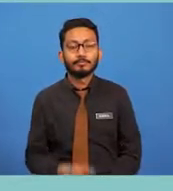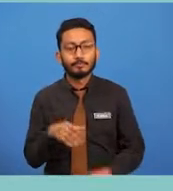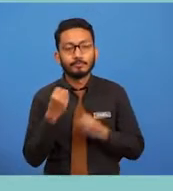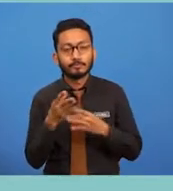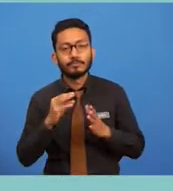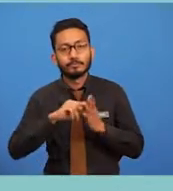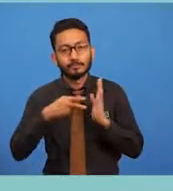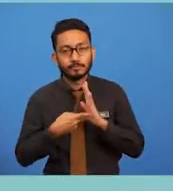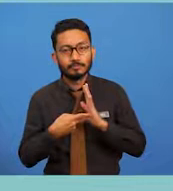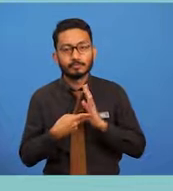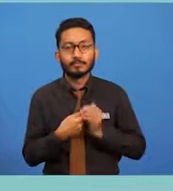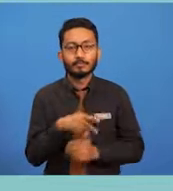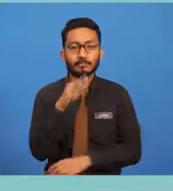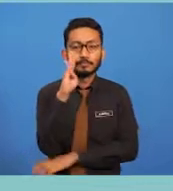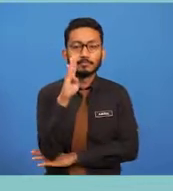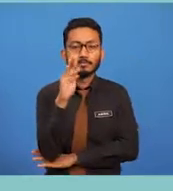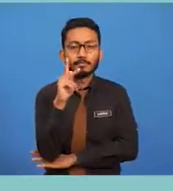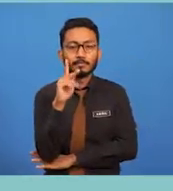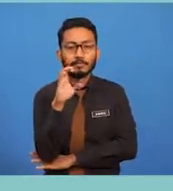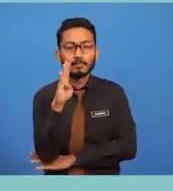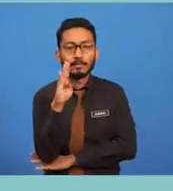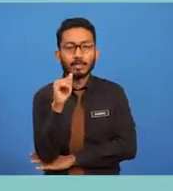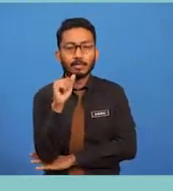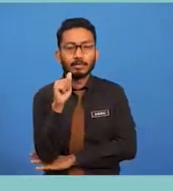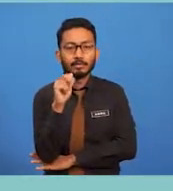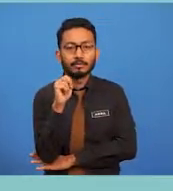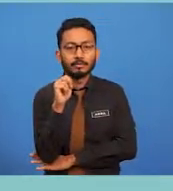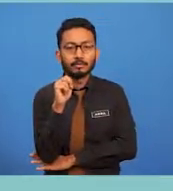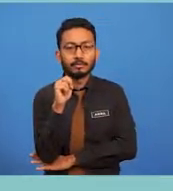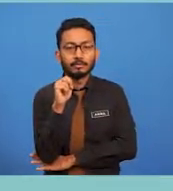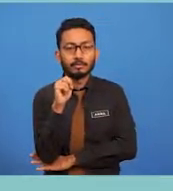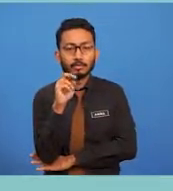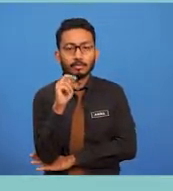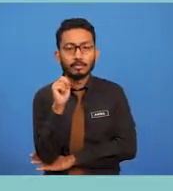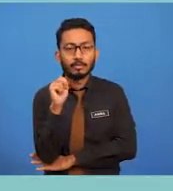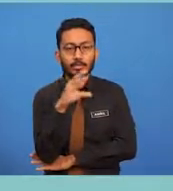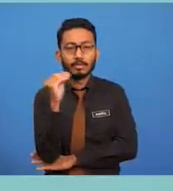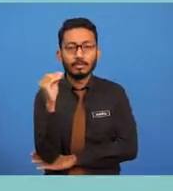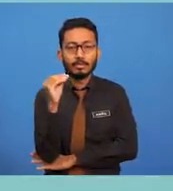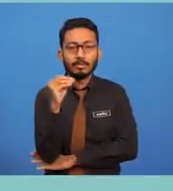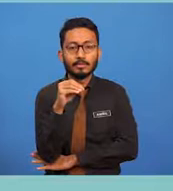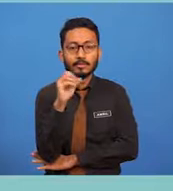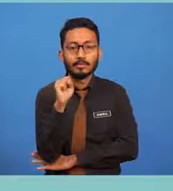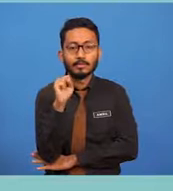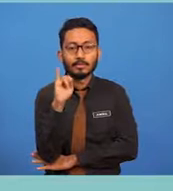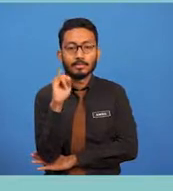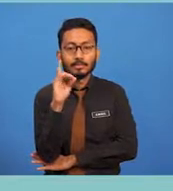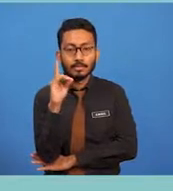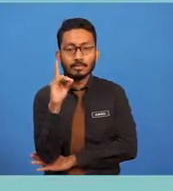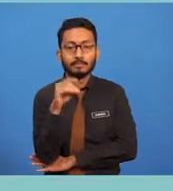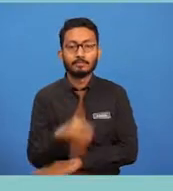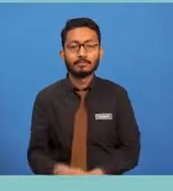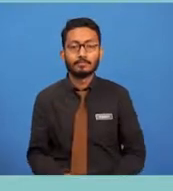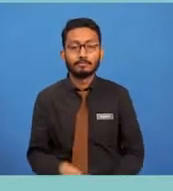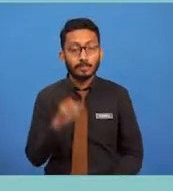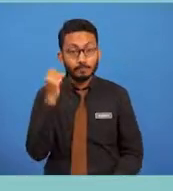terakhir, memahami peranan air dalam menunjukkan sifat asid dan alkali melalui demonstrasi